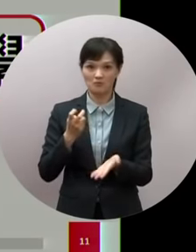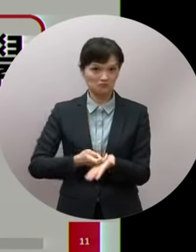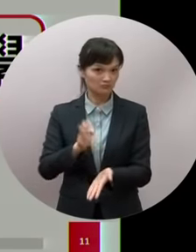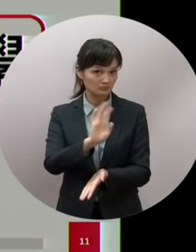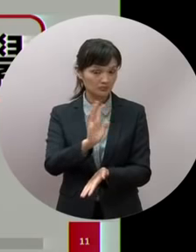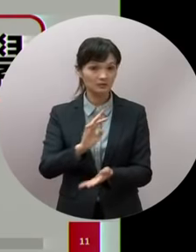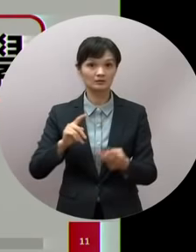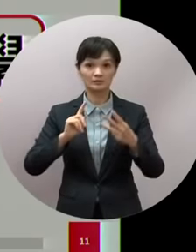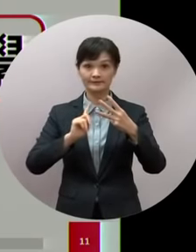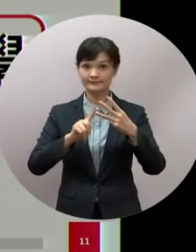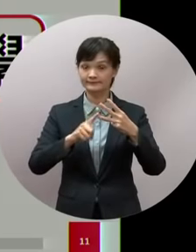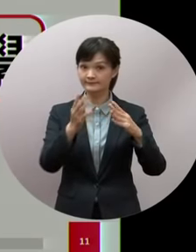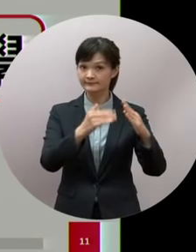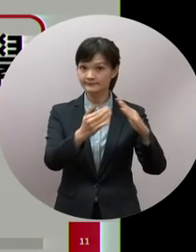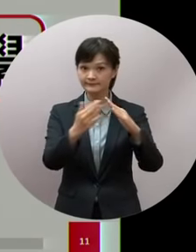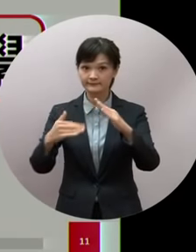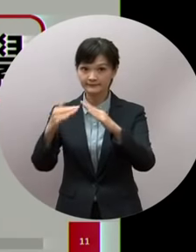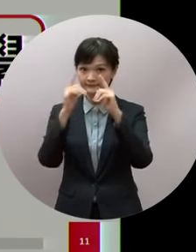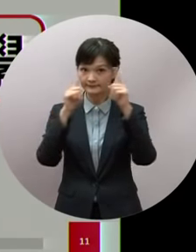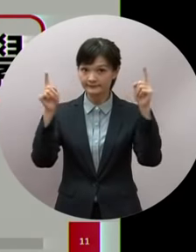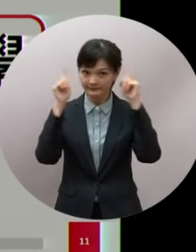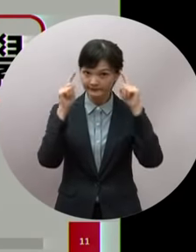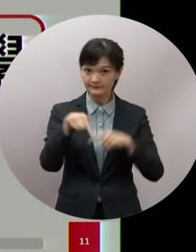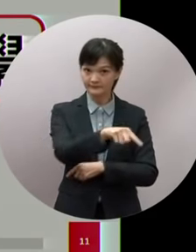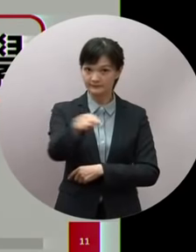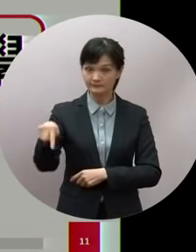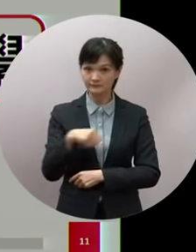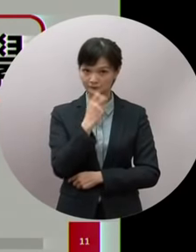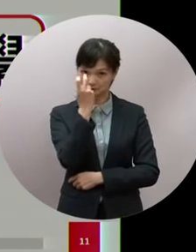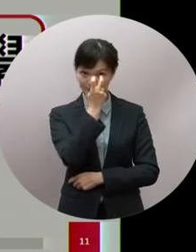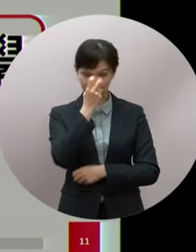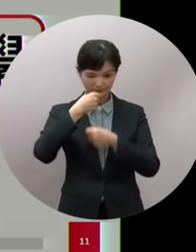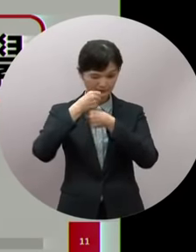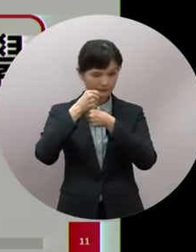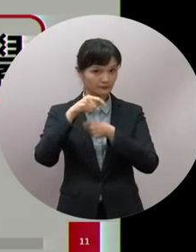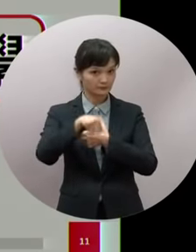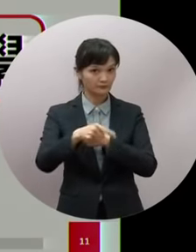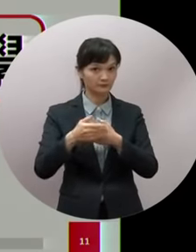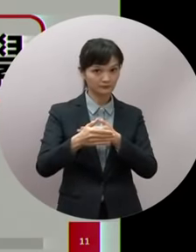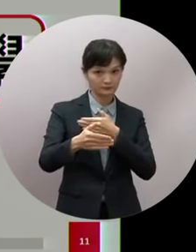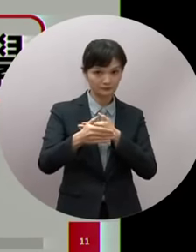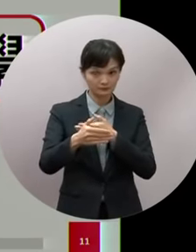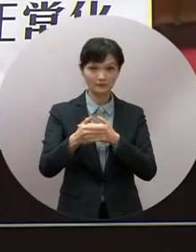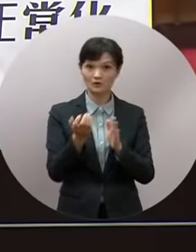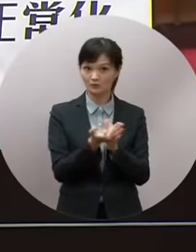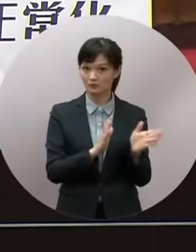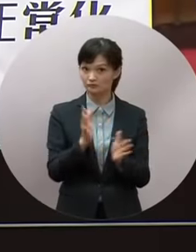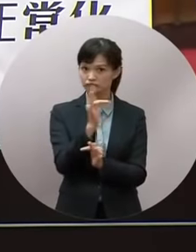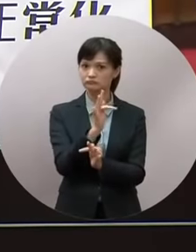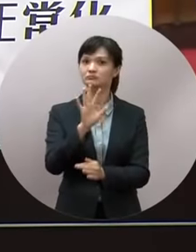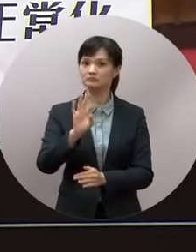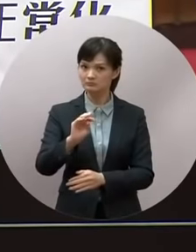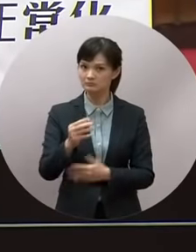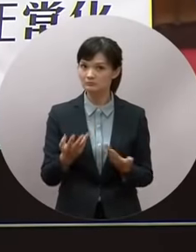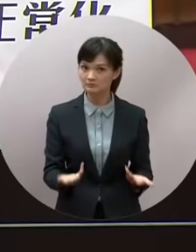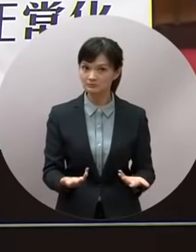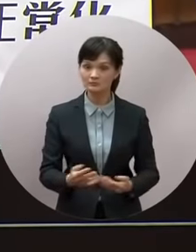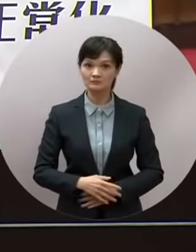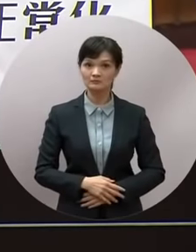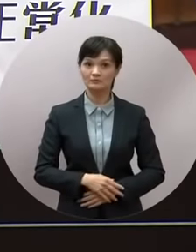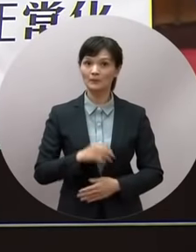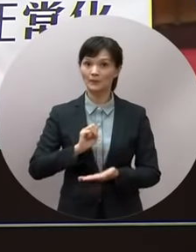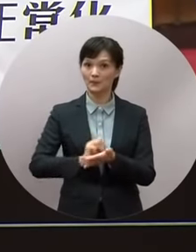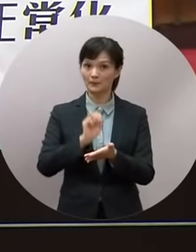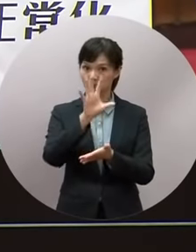就是校园各大学的检疫隔离做好了，准备了吗？下一页，跟院长报